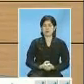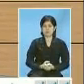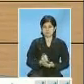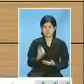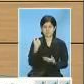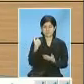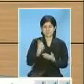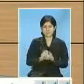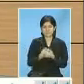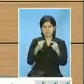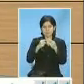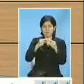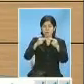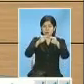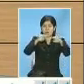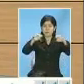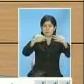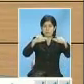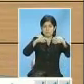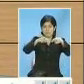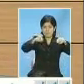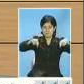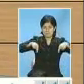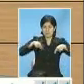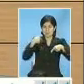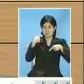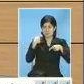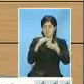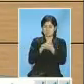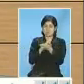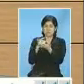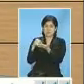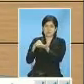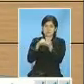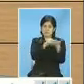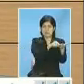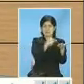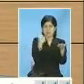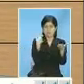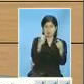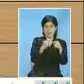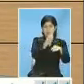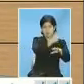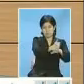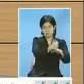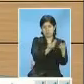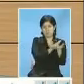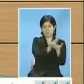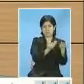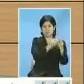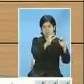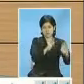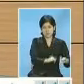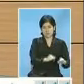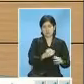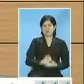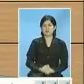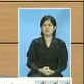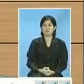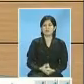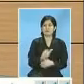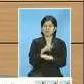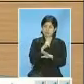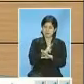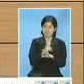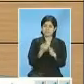เพื่อตัดสินท่านประธานครับองค์คณะท่านประธานเป็นทนายความรุ่นพี ่นะเดี๋ยวผมจะวิจั